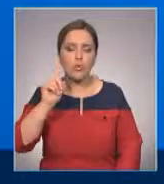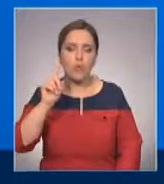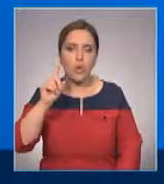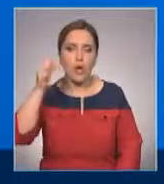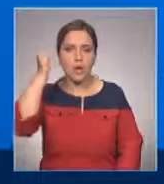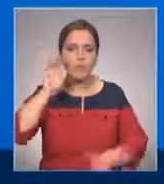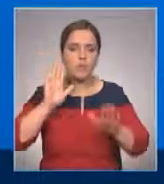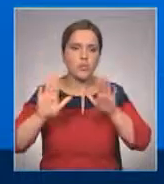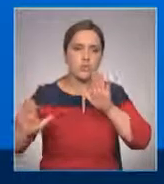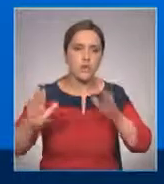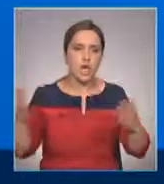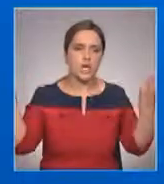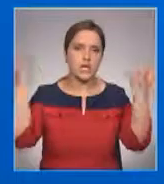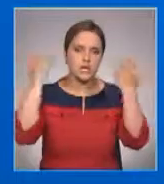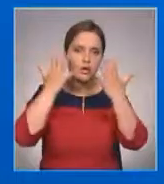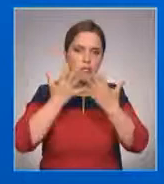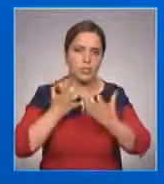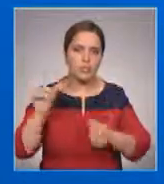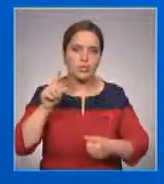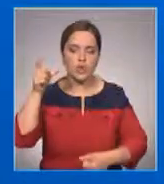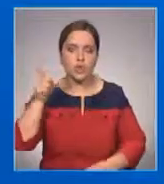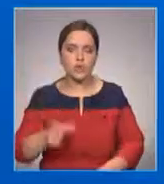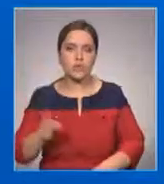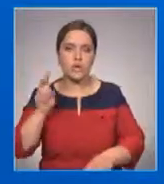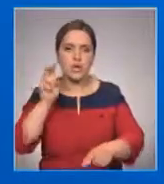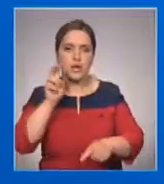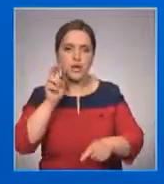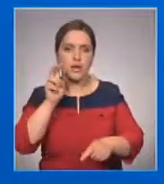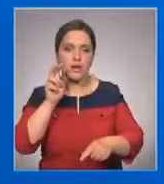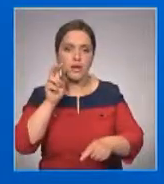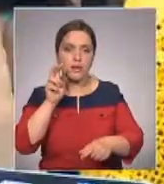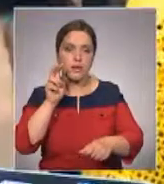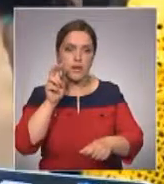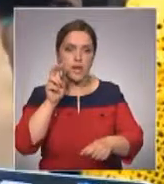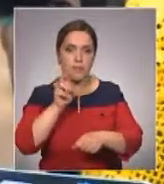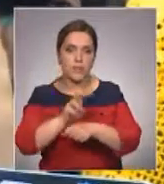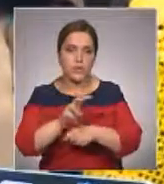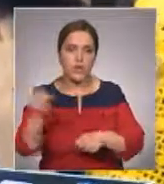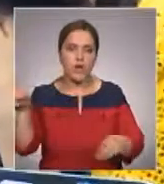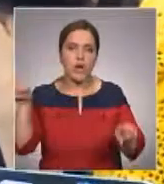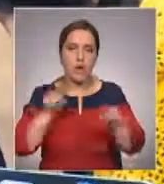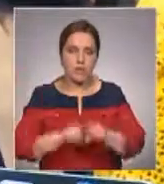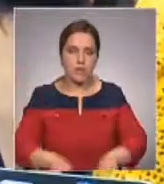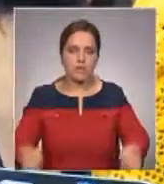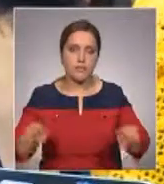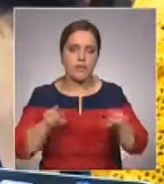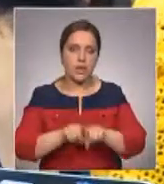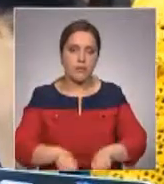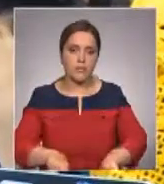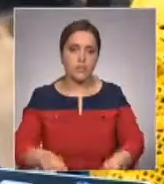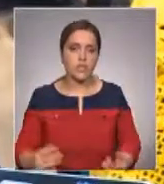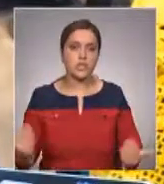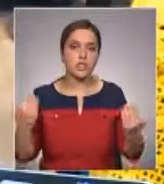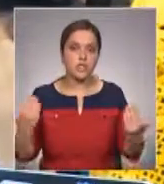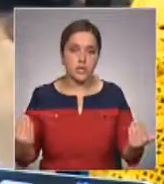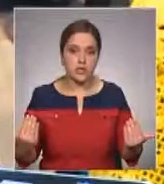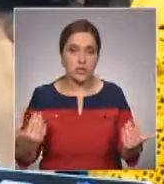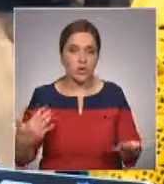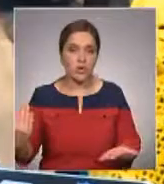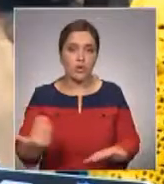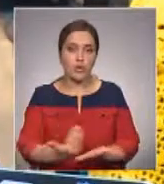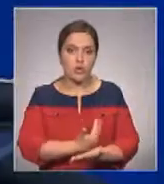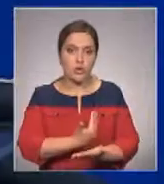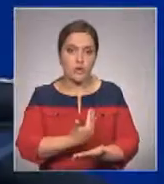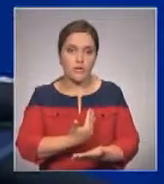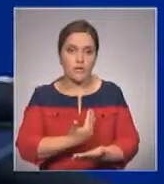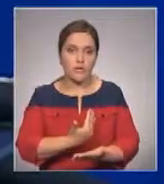полумрачный свет, там люди приходят. И там одни и те же экспонаты. Сейчас новый тренд, знаете,